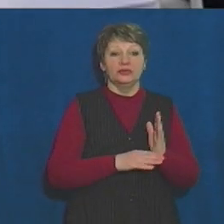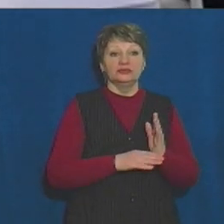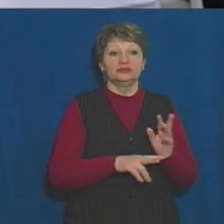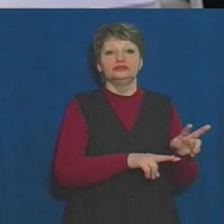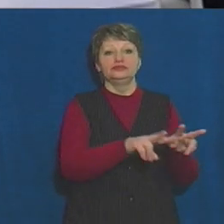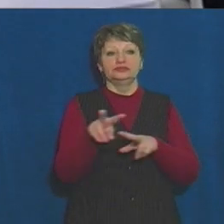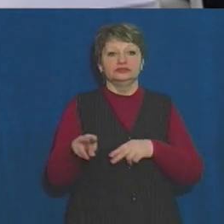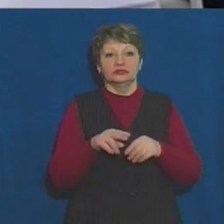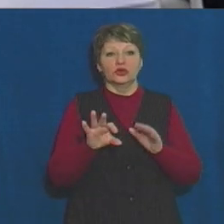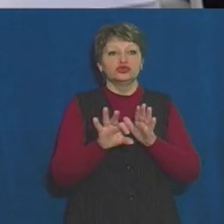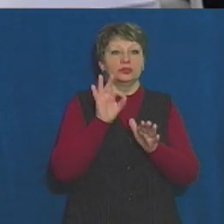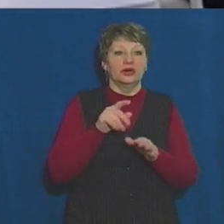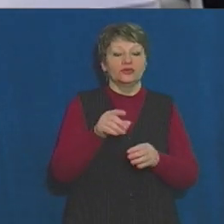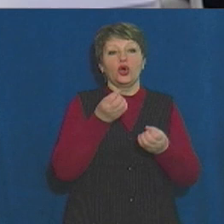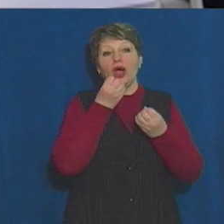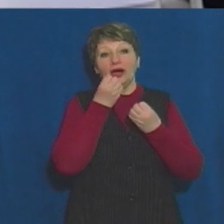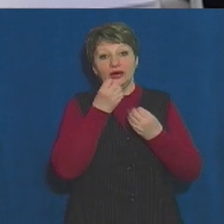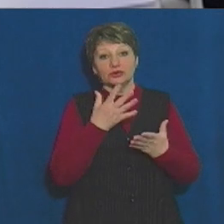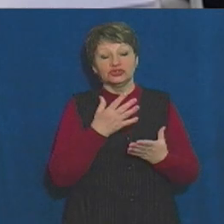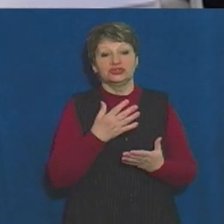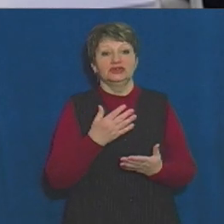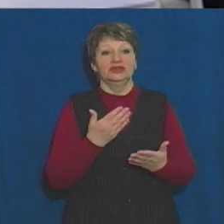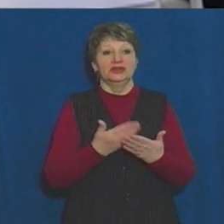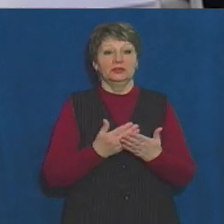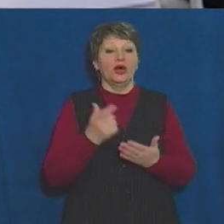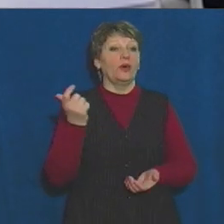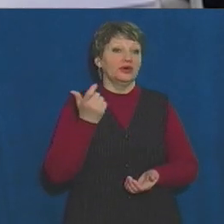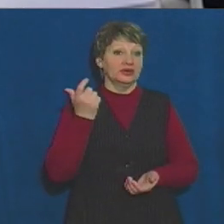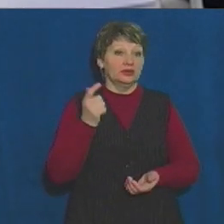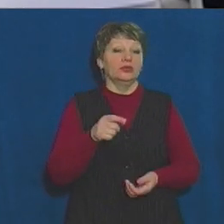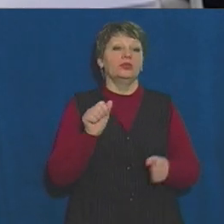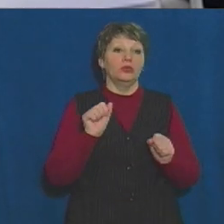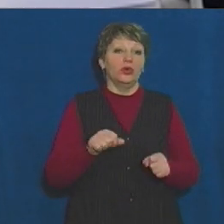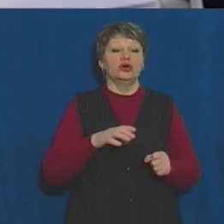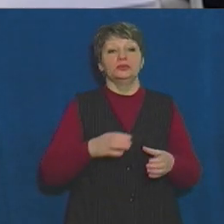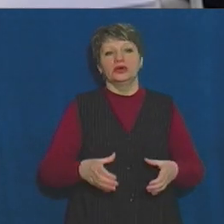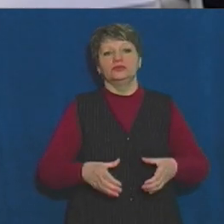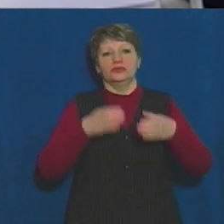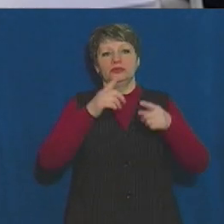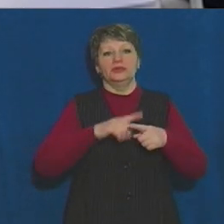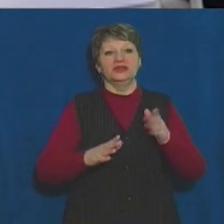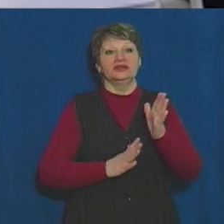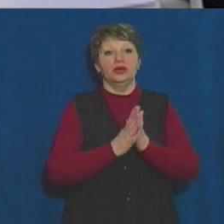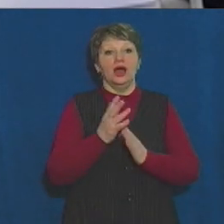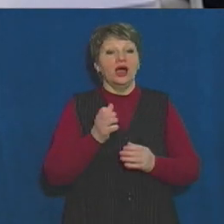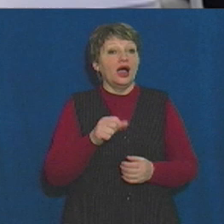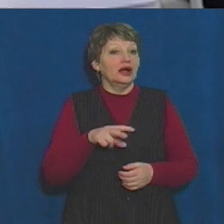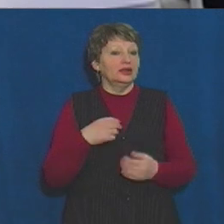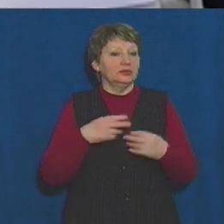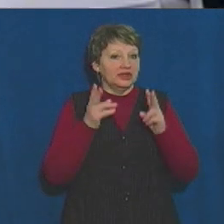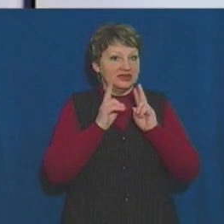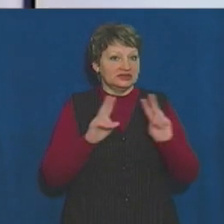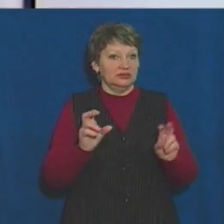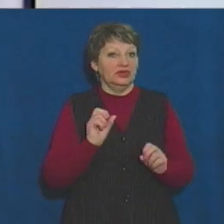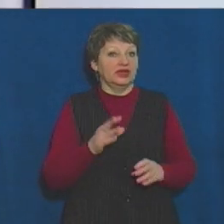і воно хороше з точки зору господарника, воно може бути струнке, швидкоросле і так далі, але ми не знаємо, як